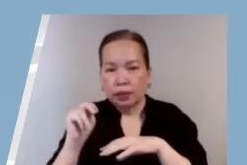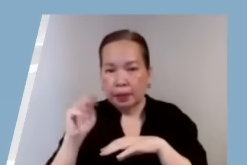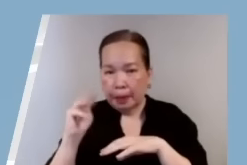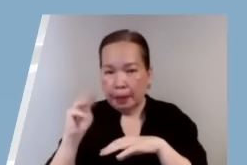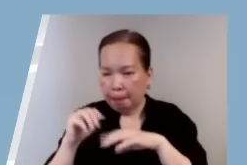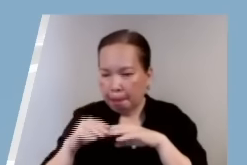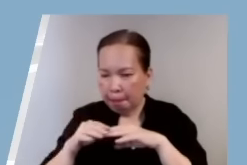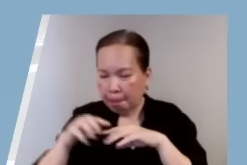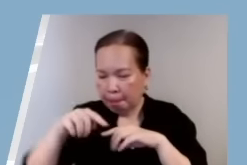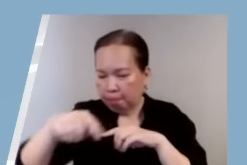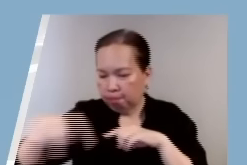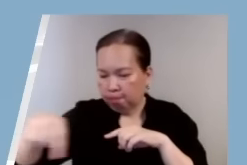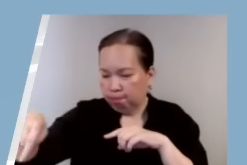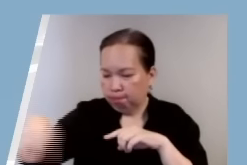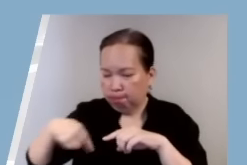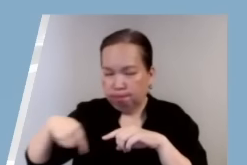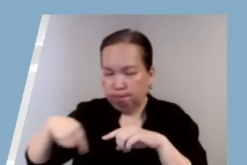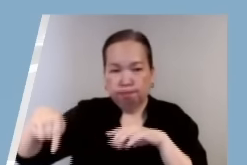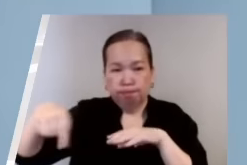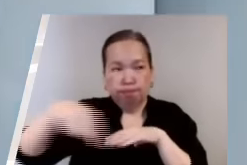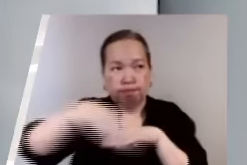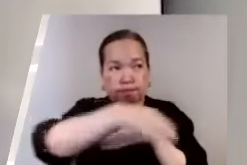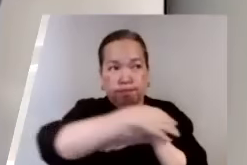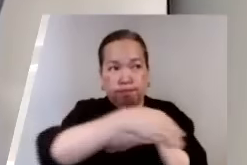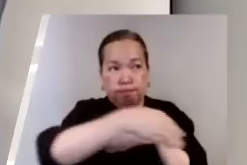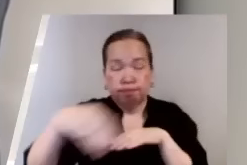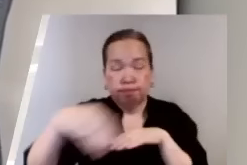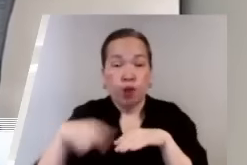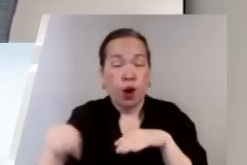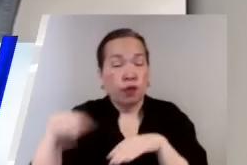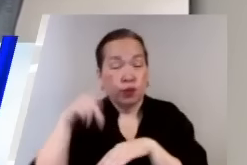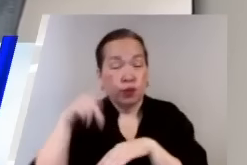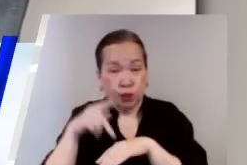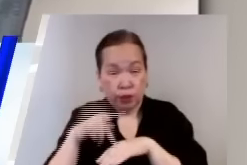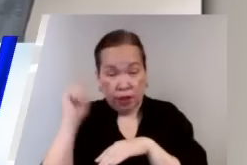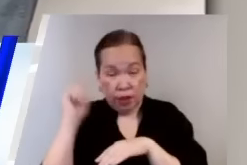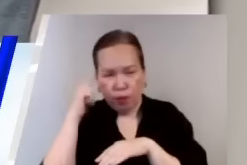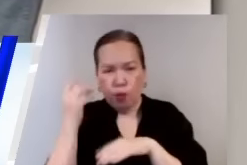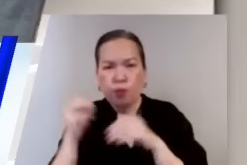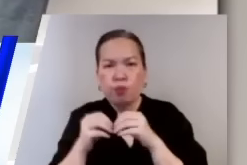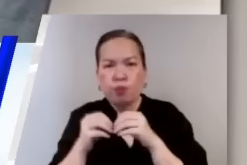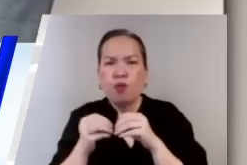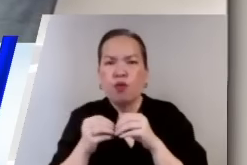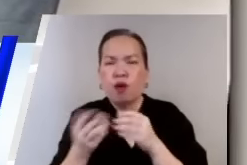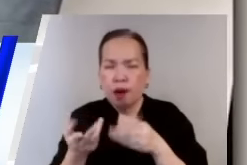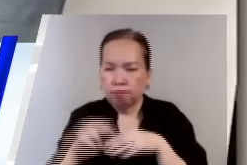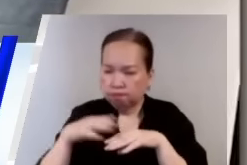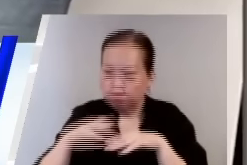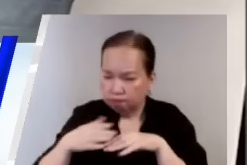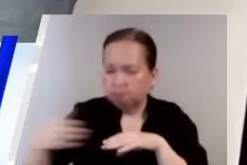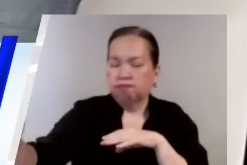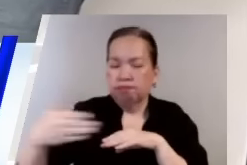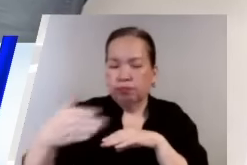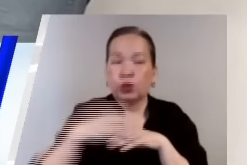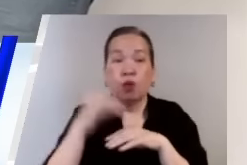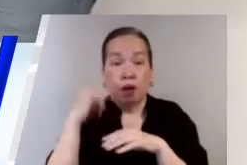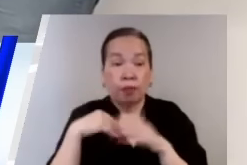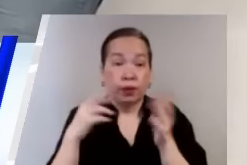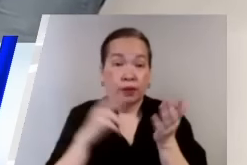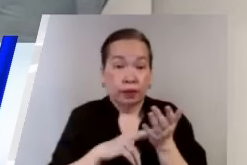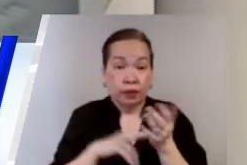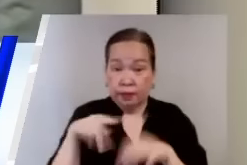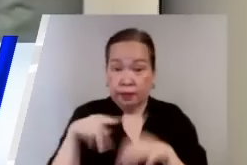Pero gusto ngayon ng gobyerno na palawakin pa ito. Kaya kahapon, ipinarehistro na ng Pilipinas sa United Nations Commission on the Limits of